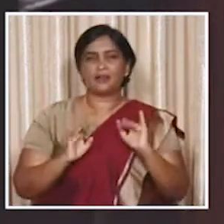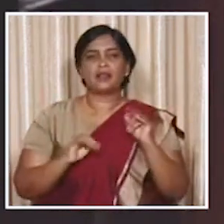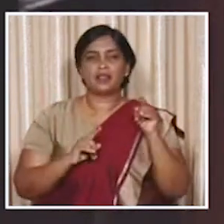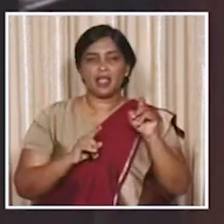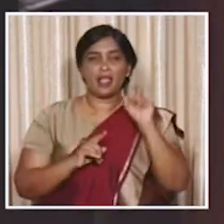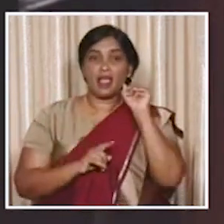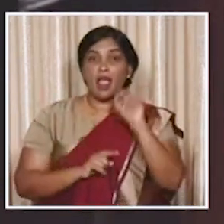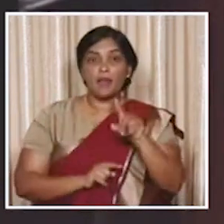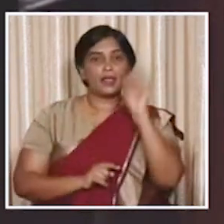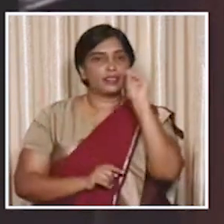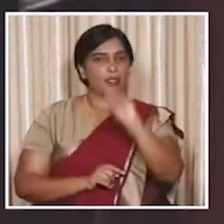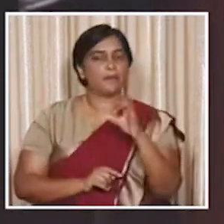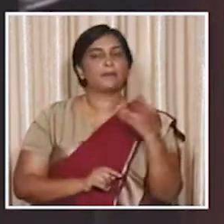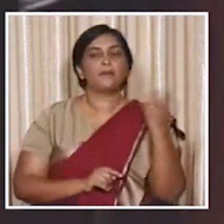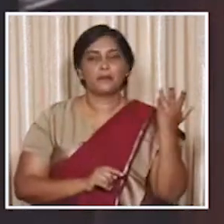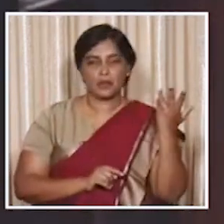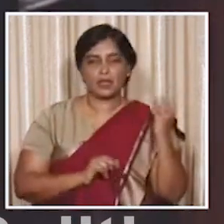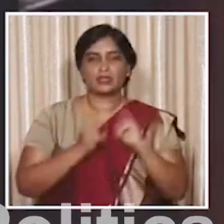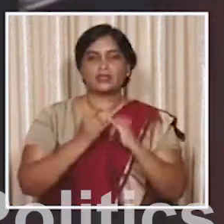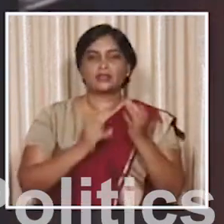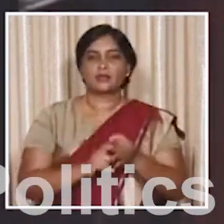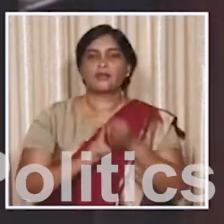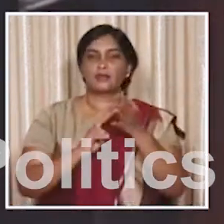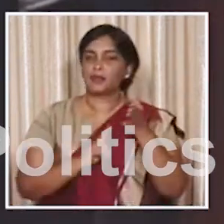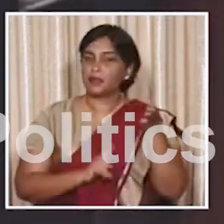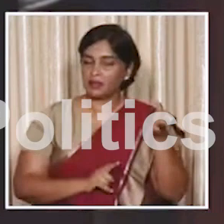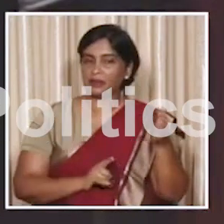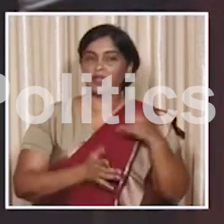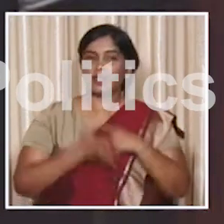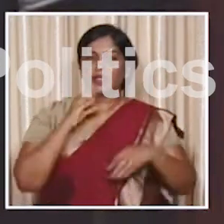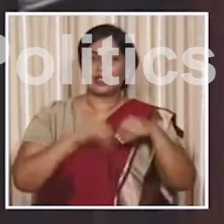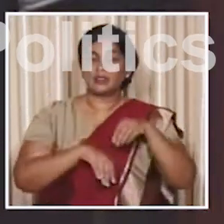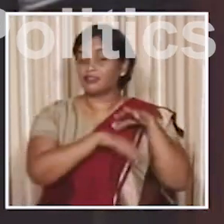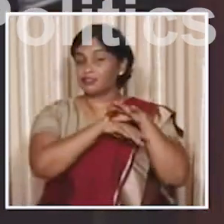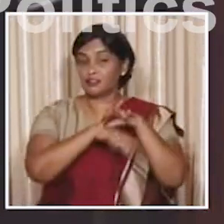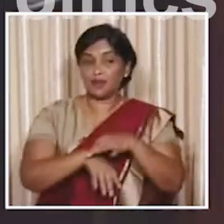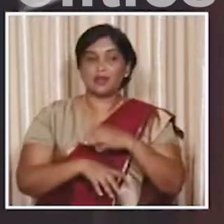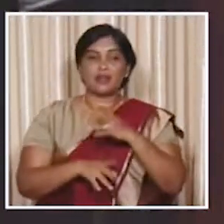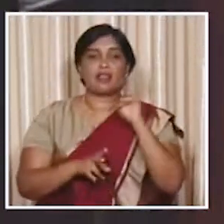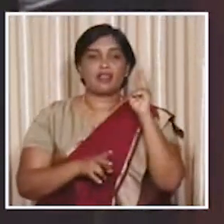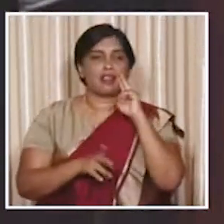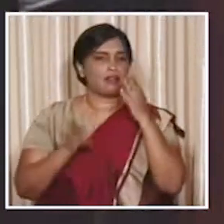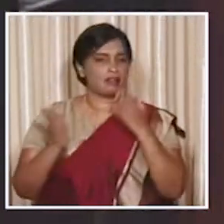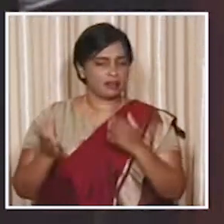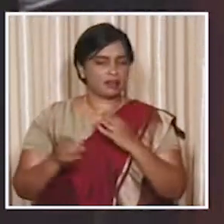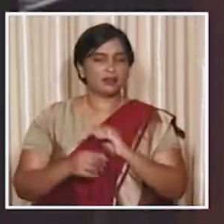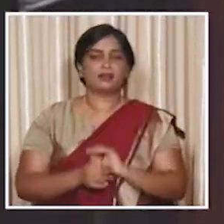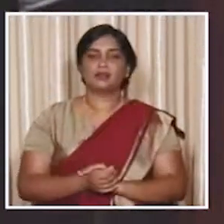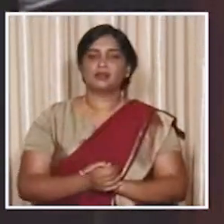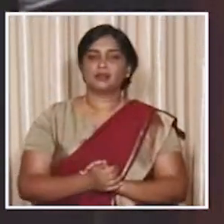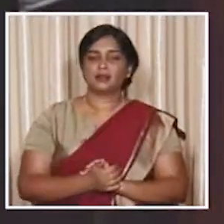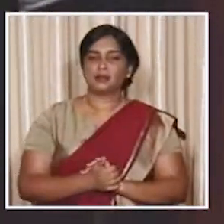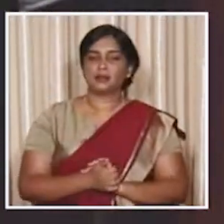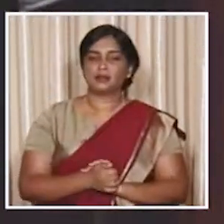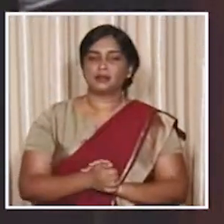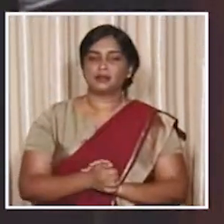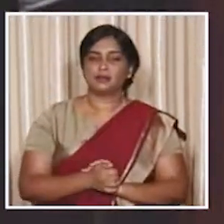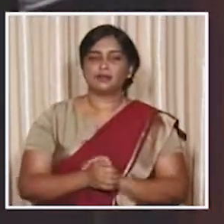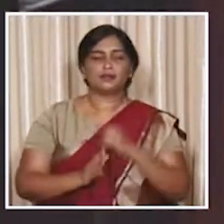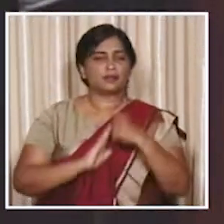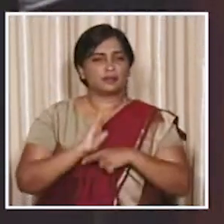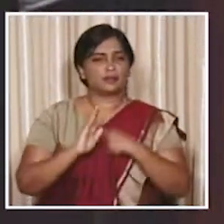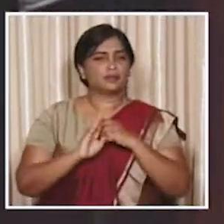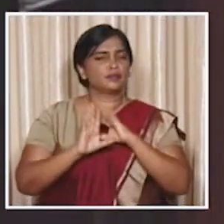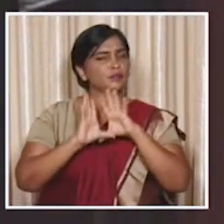නම දාලා නැහැ. ඒ කියන්නේ සජිත් ප්‍රේමදාස මහත්තයා තමයි දේශපාලන හඳුන්වලා දුන්නේ. ඉතින් එතුමා ආනවා රට වෙනුවෙන්